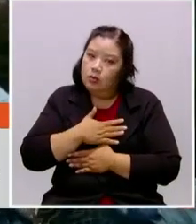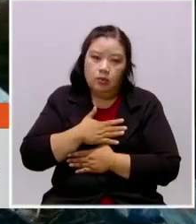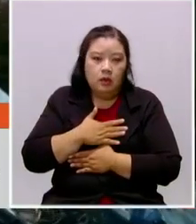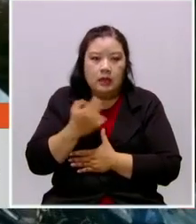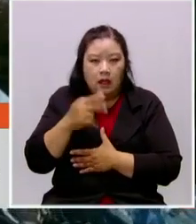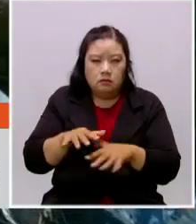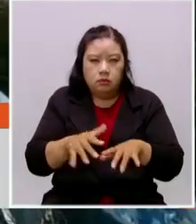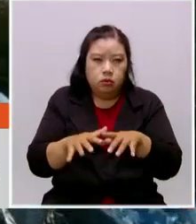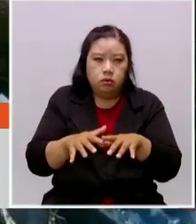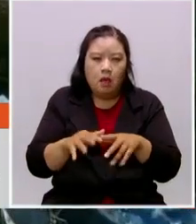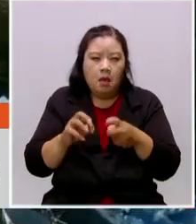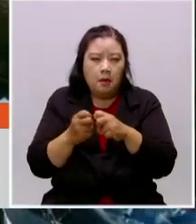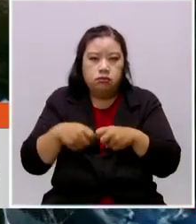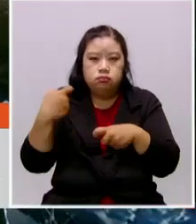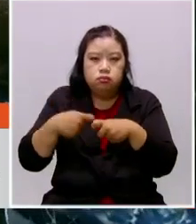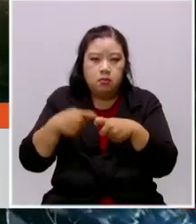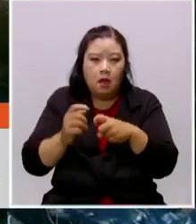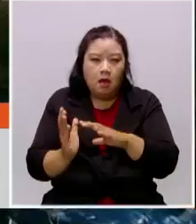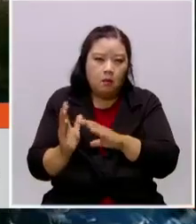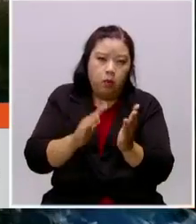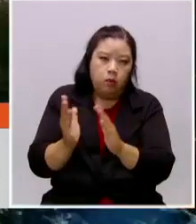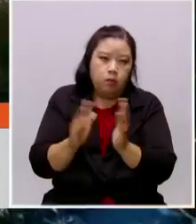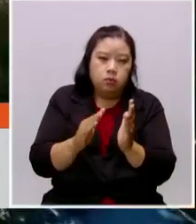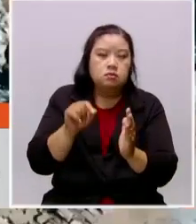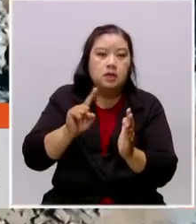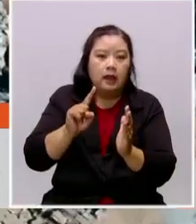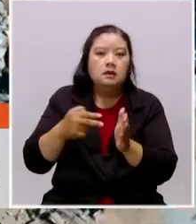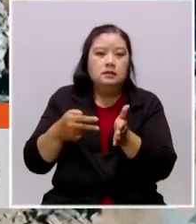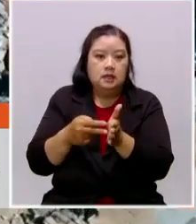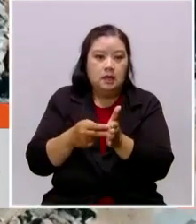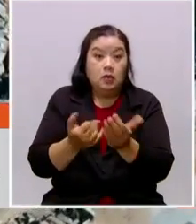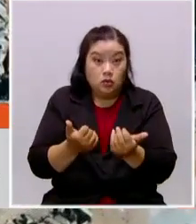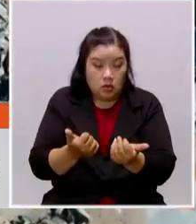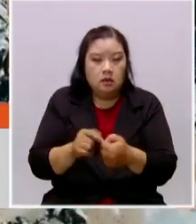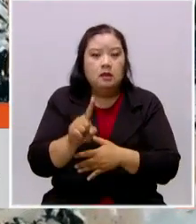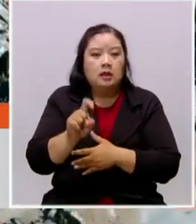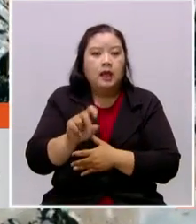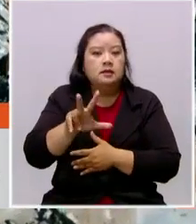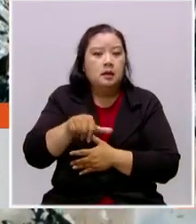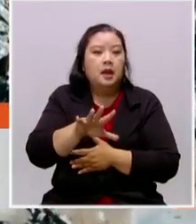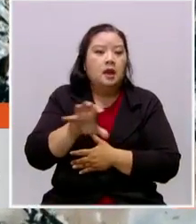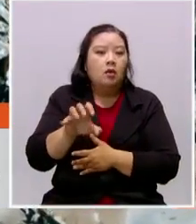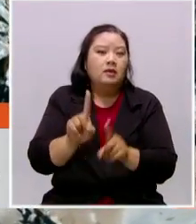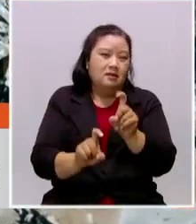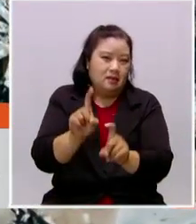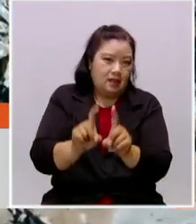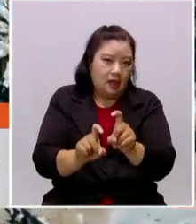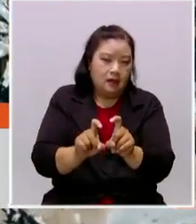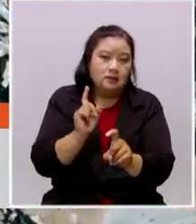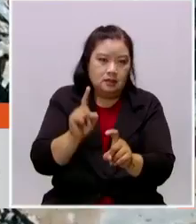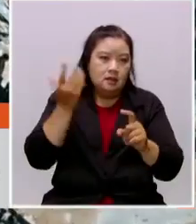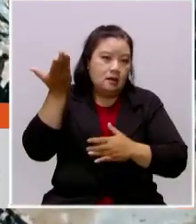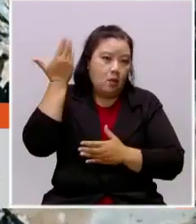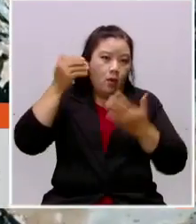เสียหายอย่างหนักให้เกิดขึ้นในซีเรียนะคะโดยยอดผู้เสียชีวิตในซีเรียมากกว่า 3,500คนก่อนหน้านี้รัฐบาล